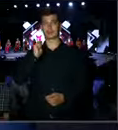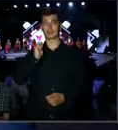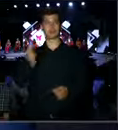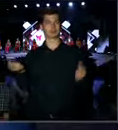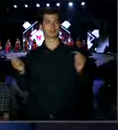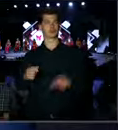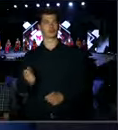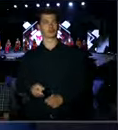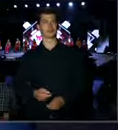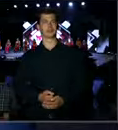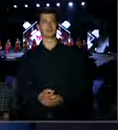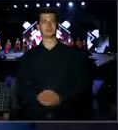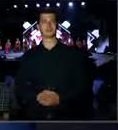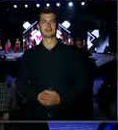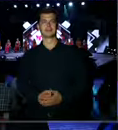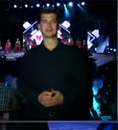nami.